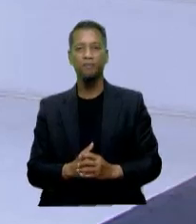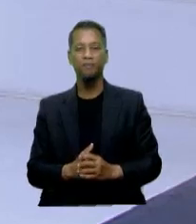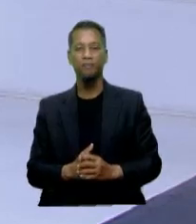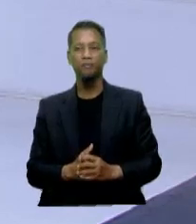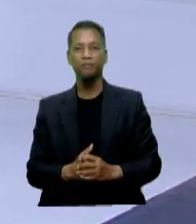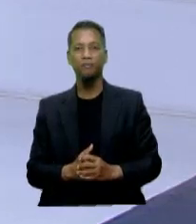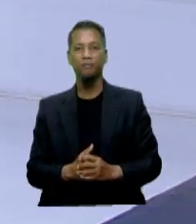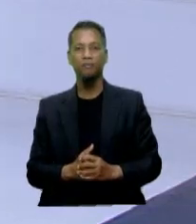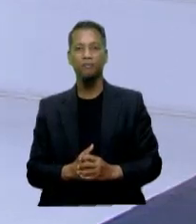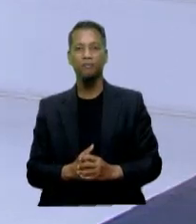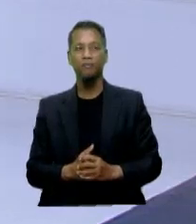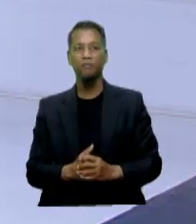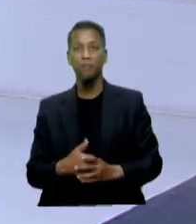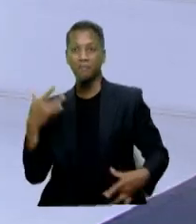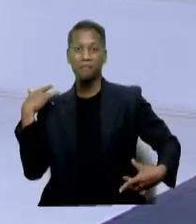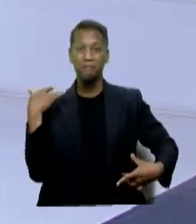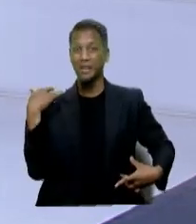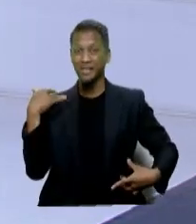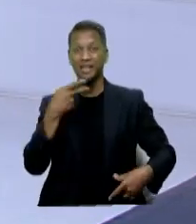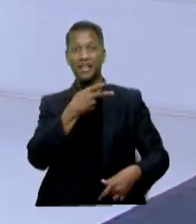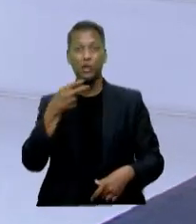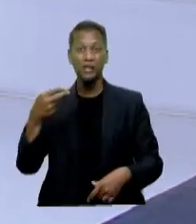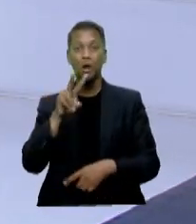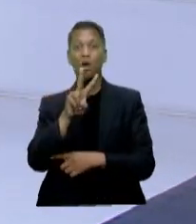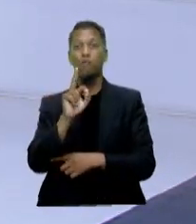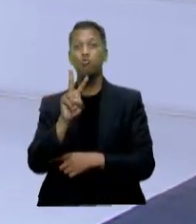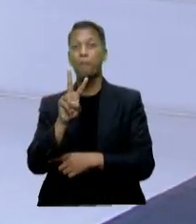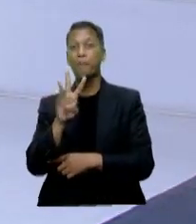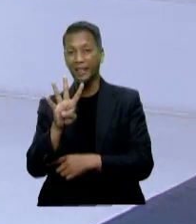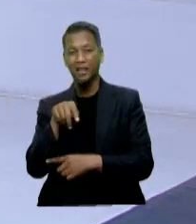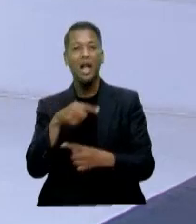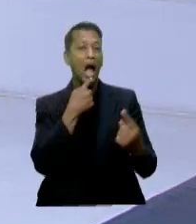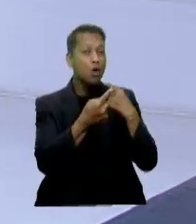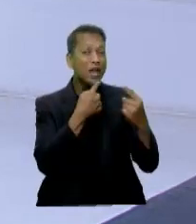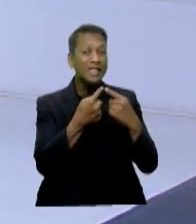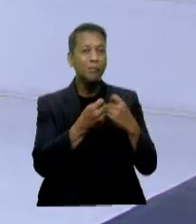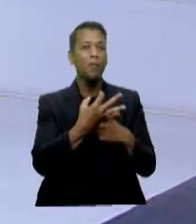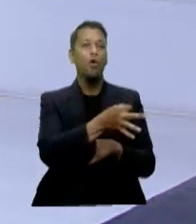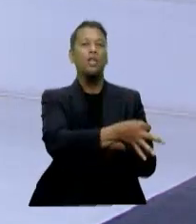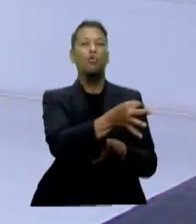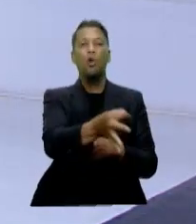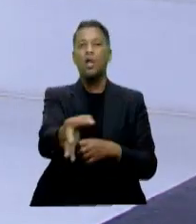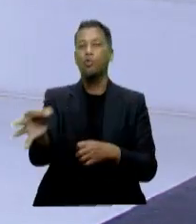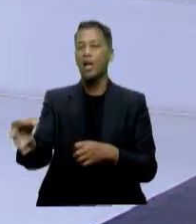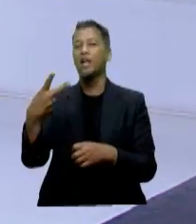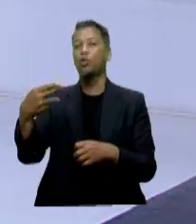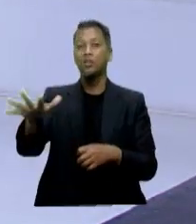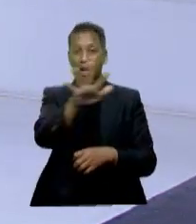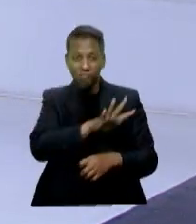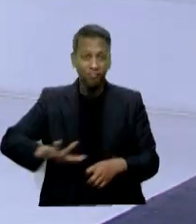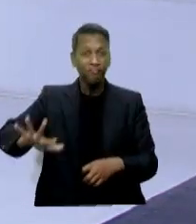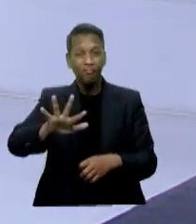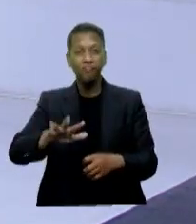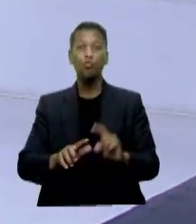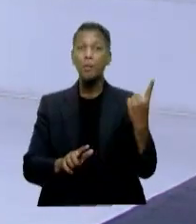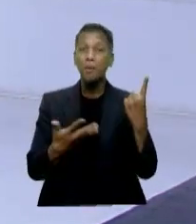Pemirsa, ajang bergengsi Miss Indonesia 2024 menggelar audisi di sejumlah kota besar di Indonesia. Salah satunya di